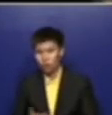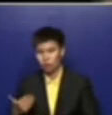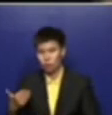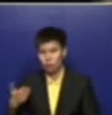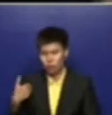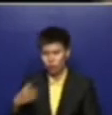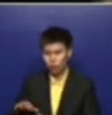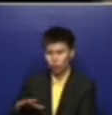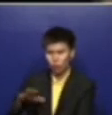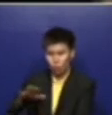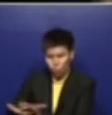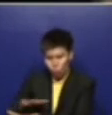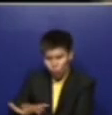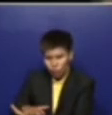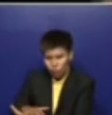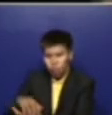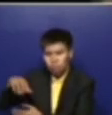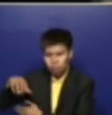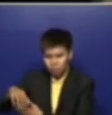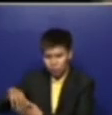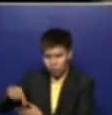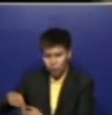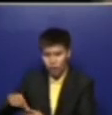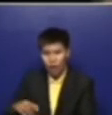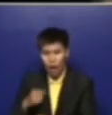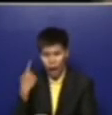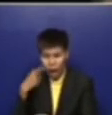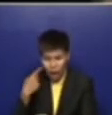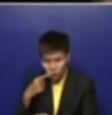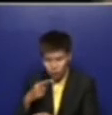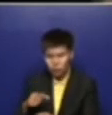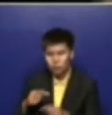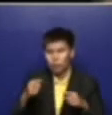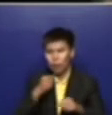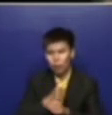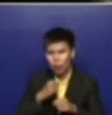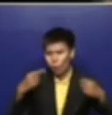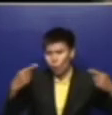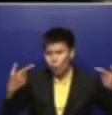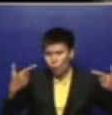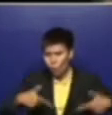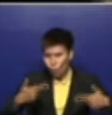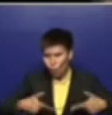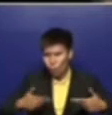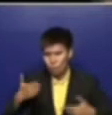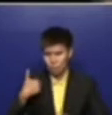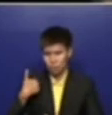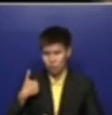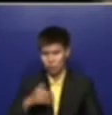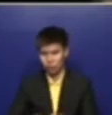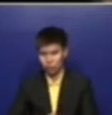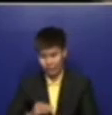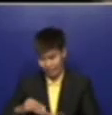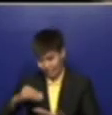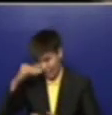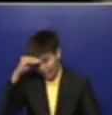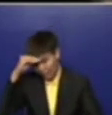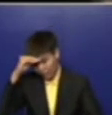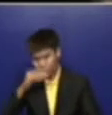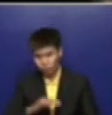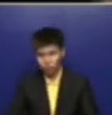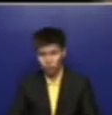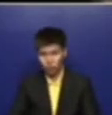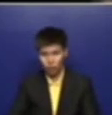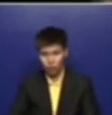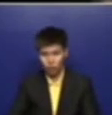มาทะเลาะกันใครที่ไปปลุกปั่นนิสิตนักศึกษานักเรียนนิสิตนักศึกษานักเรียน